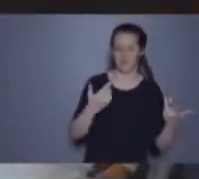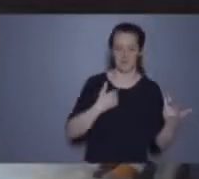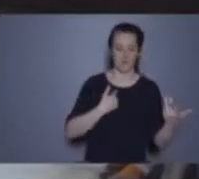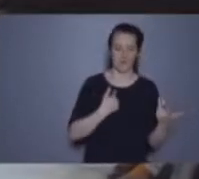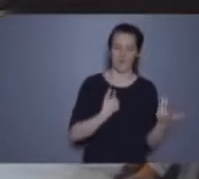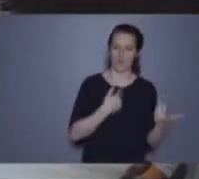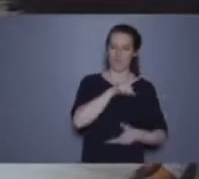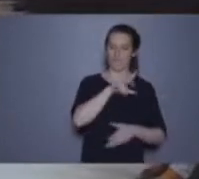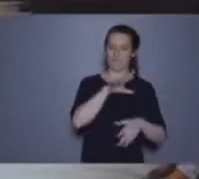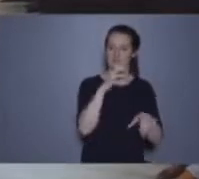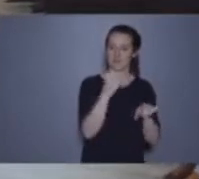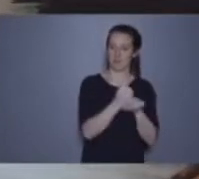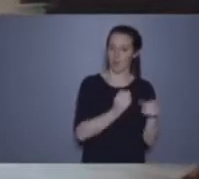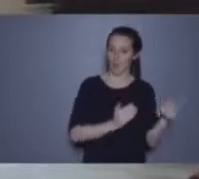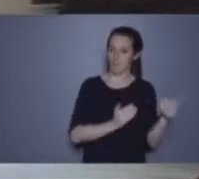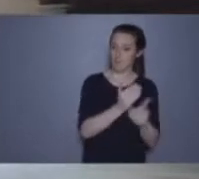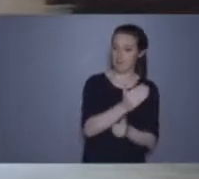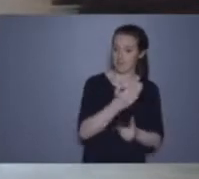À quoi ça vous donne droit?